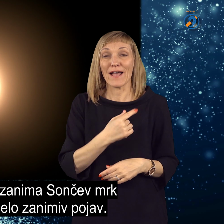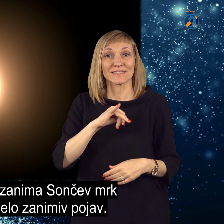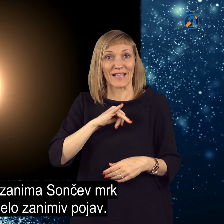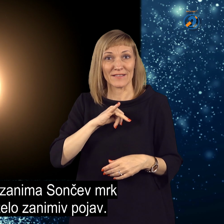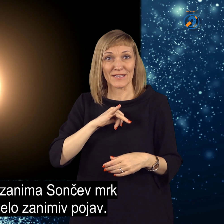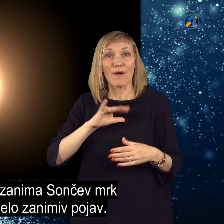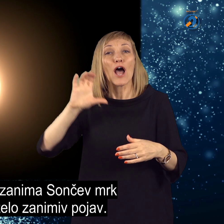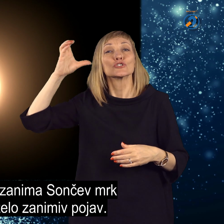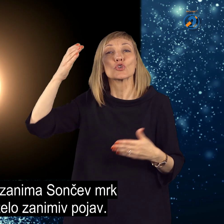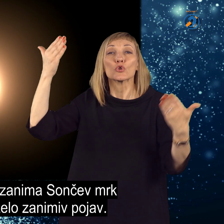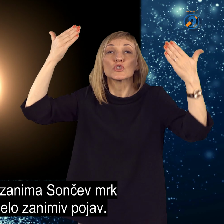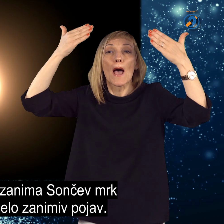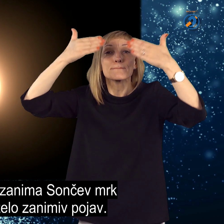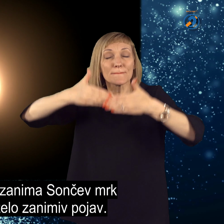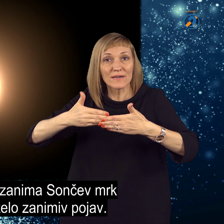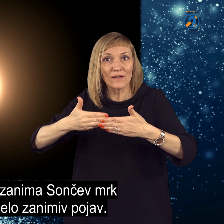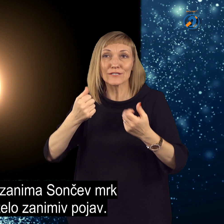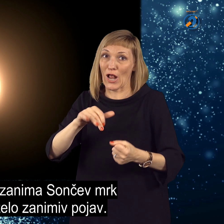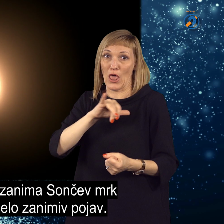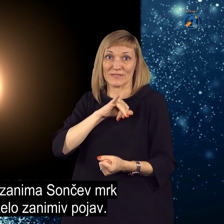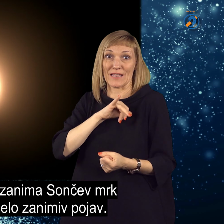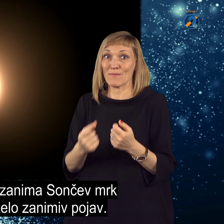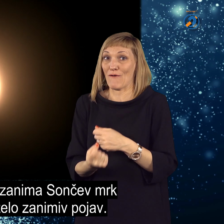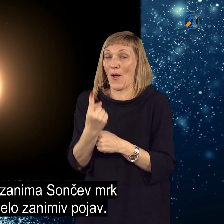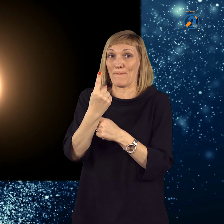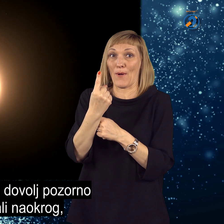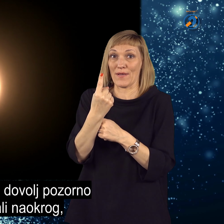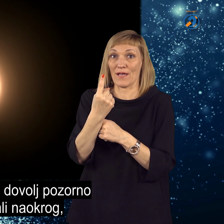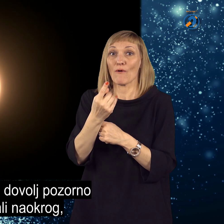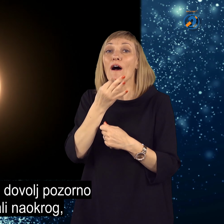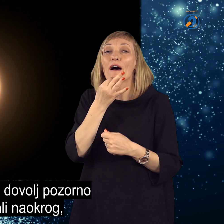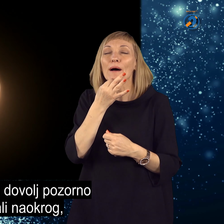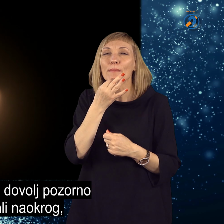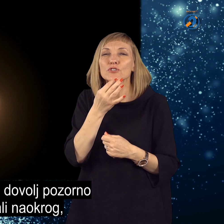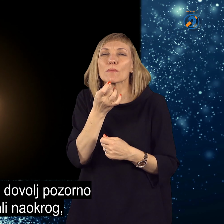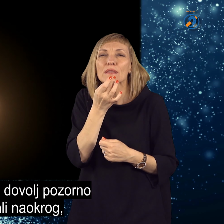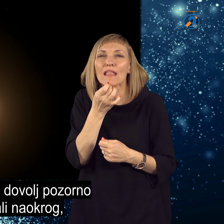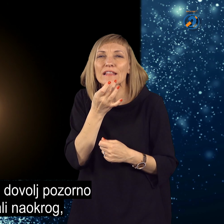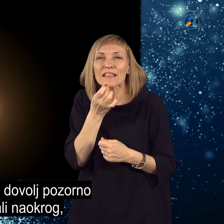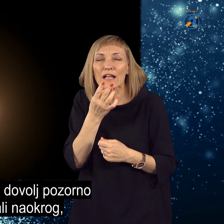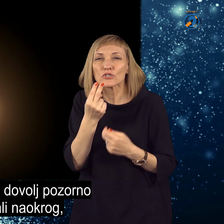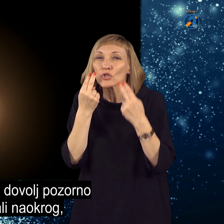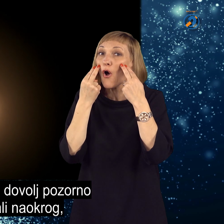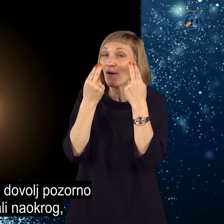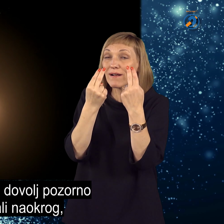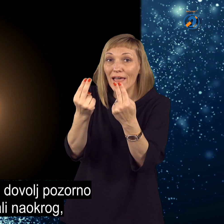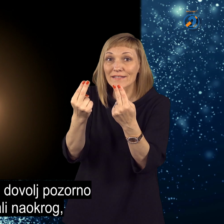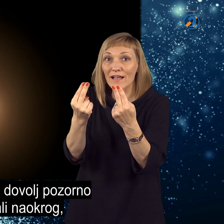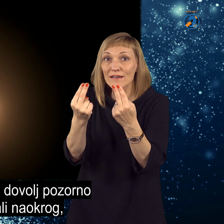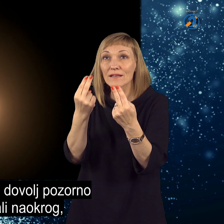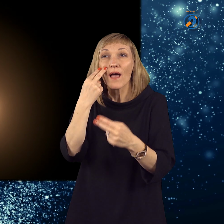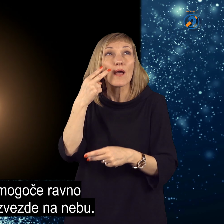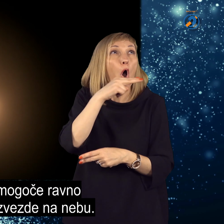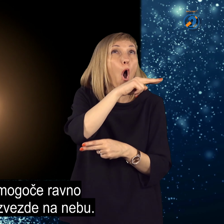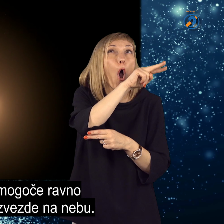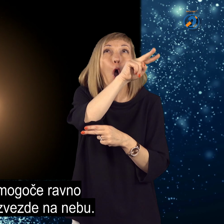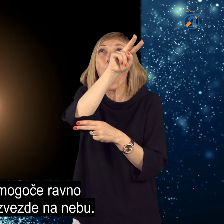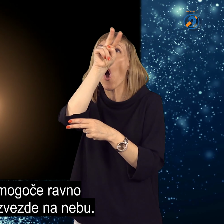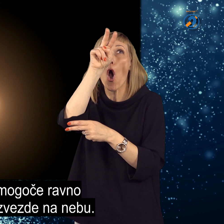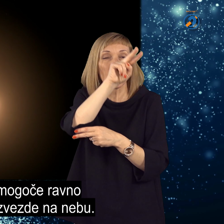sončev mrk kot tak, ker je zelo zanimiv pojav, ampak če bi dovolj pozorno se pogledali na okrog, bi